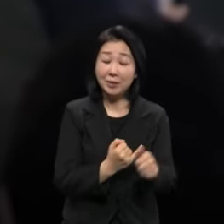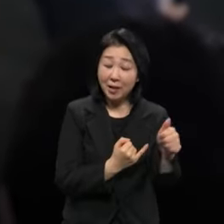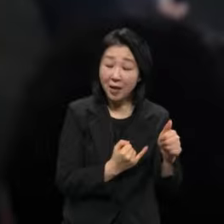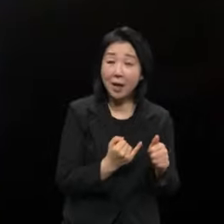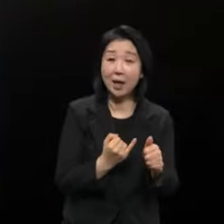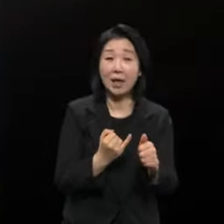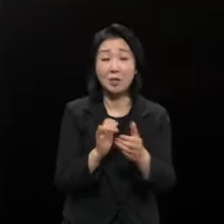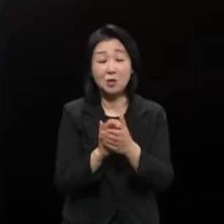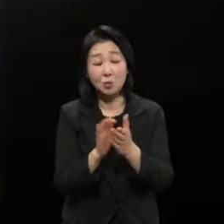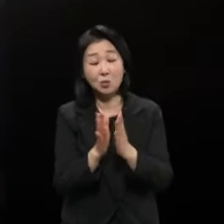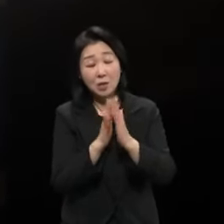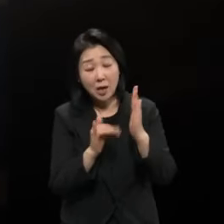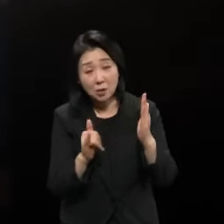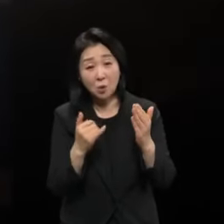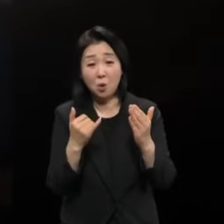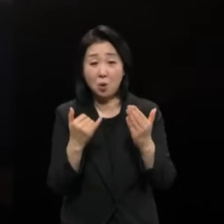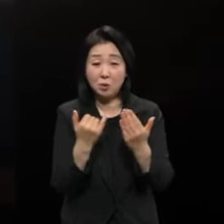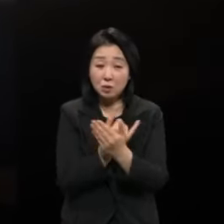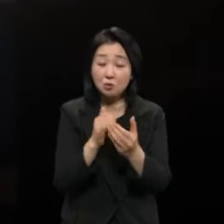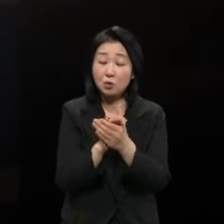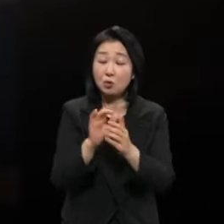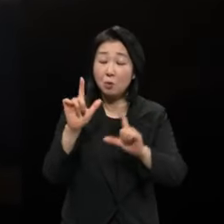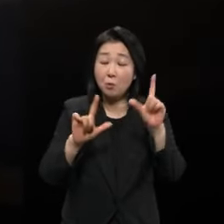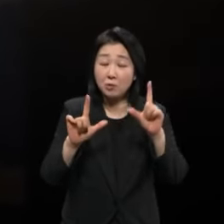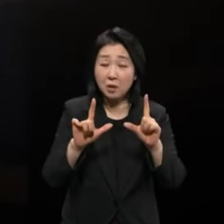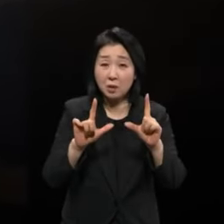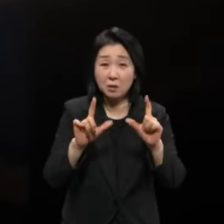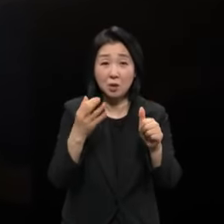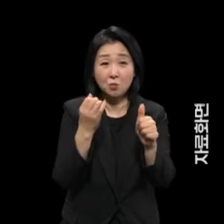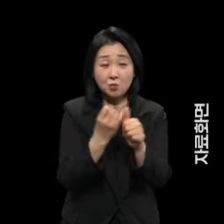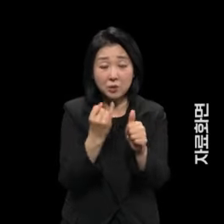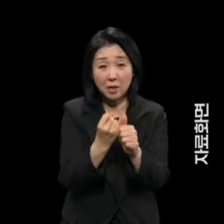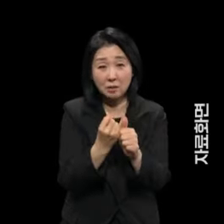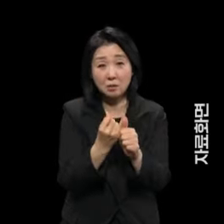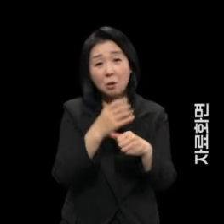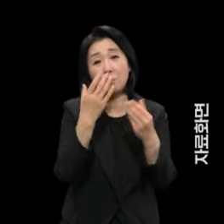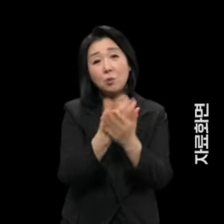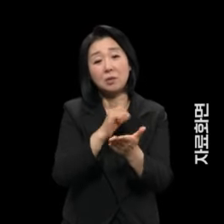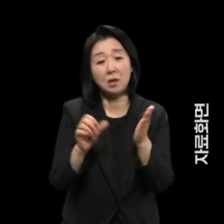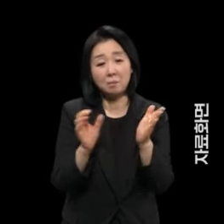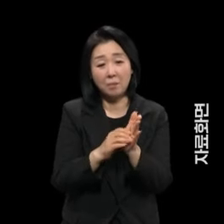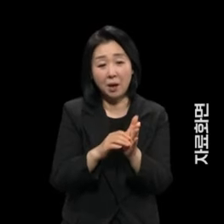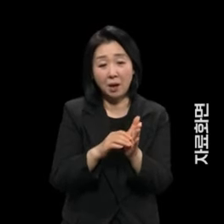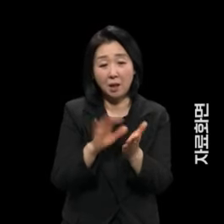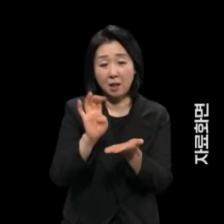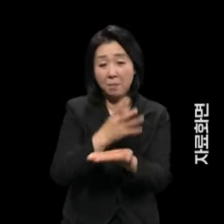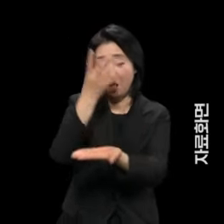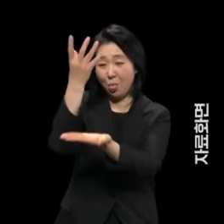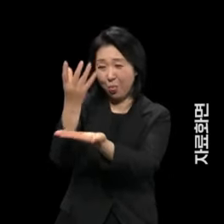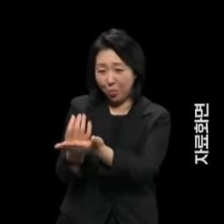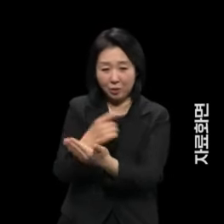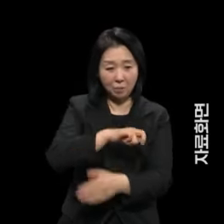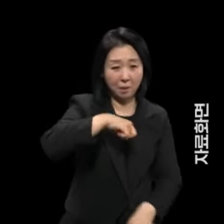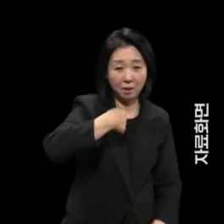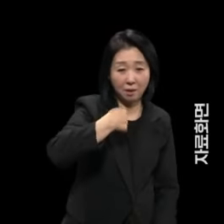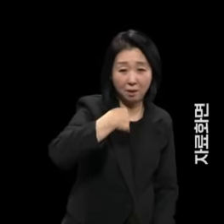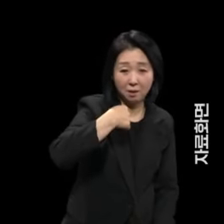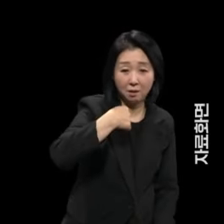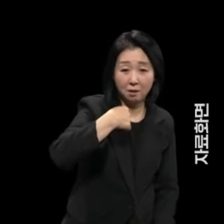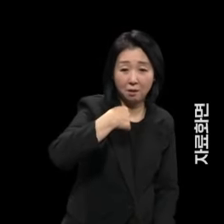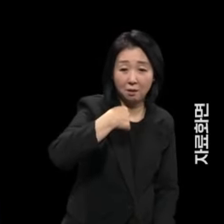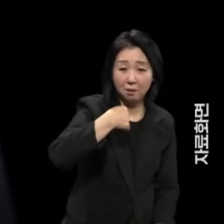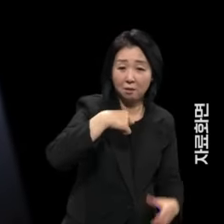모습까지 결혼식 당일 웨딩 사진이 전부 삭제된 겁니다. 파일을 옮겨놓고 옆에서 밥을 먹었습니다. 집에서 밥을